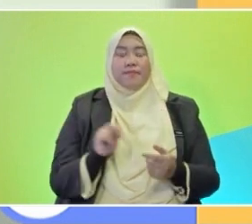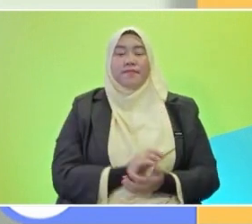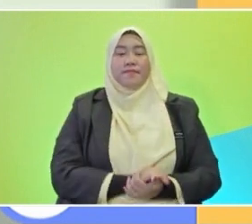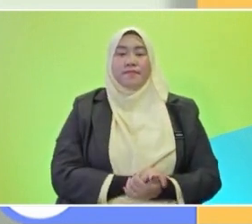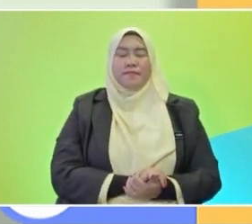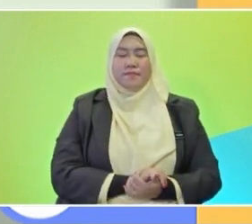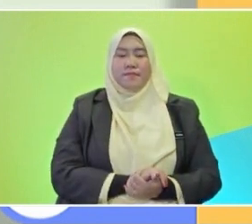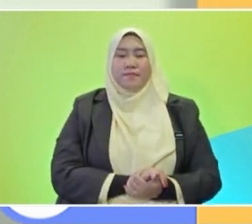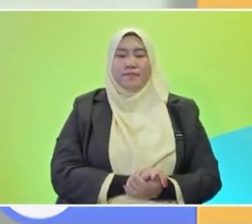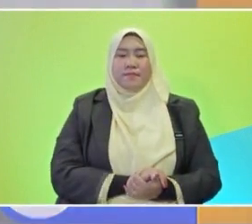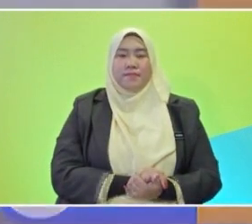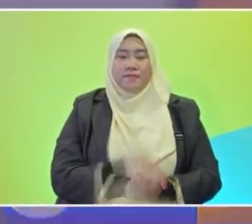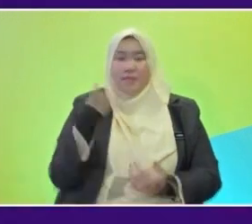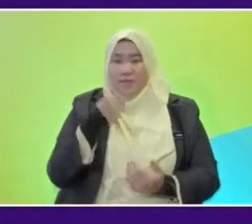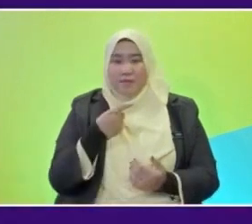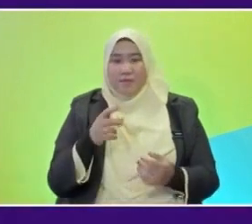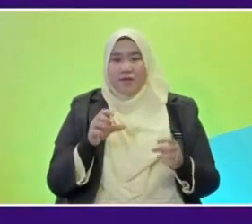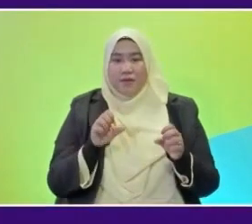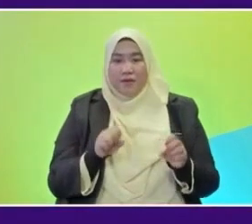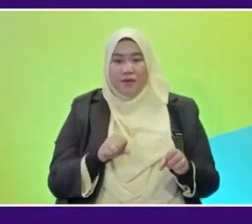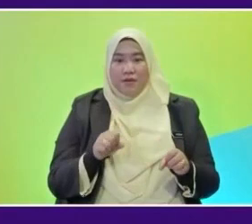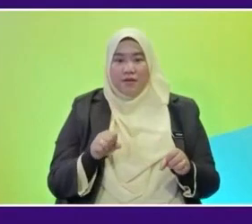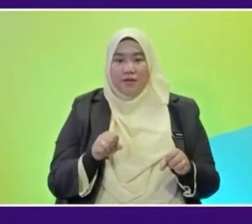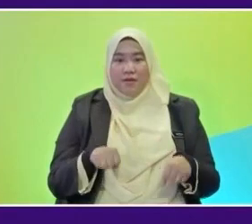Oke ini merupakan soal akhir